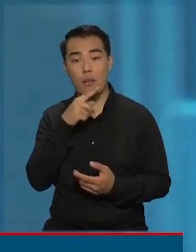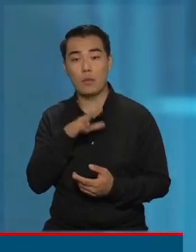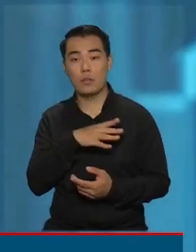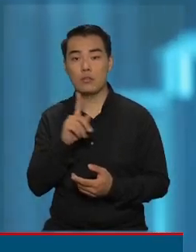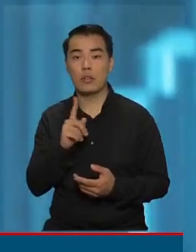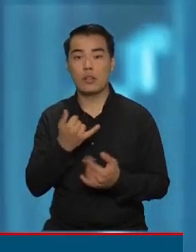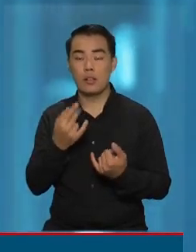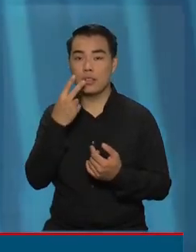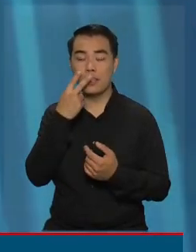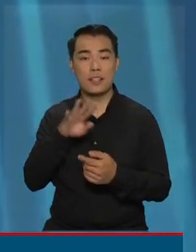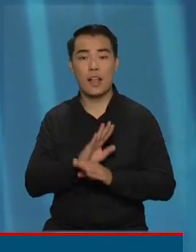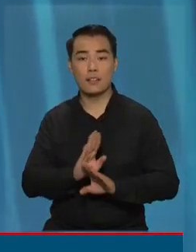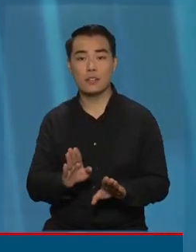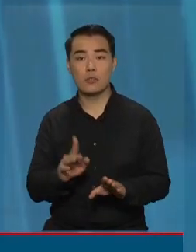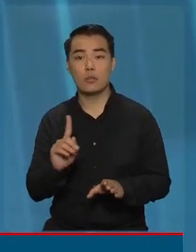Месин, чтобы не